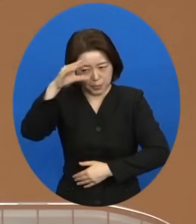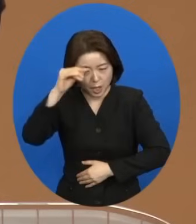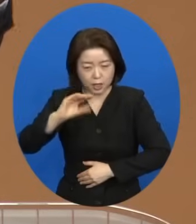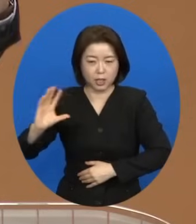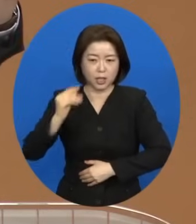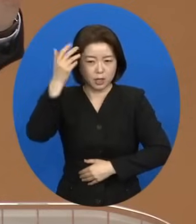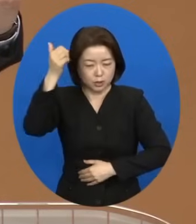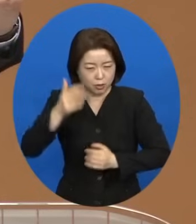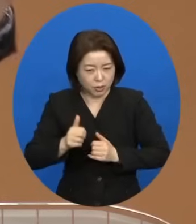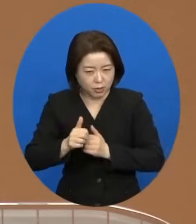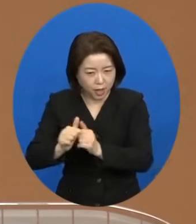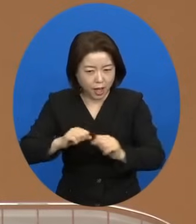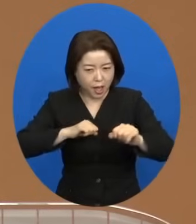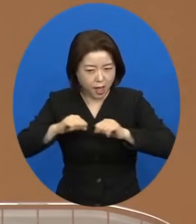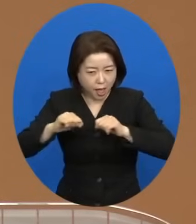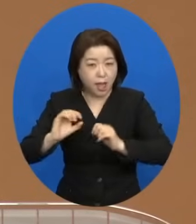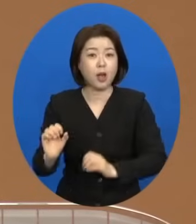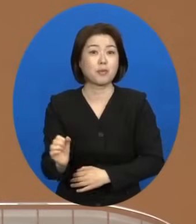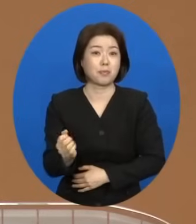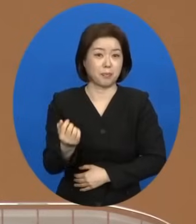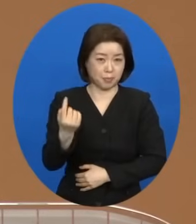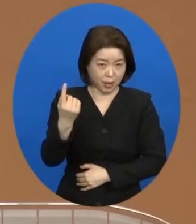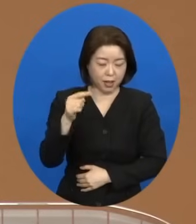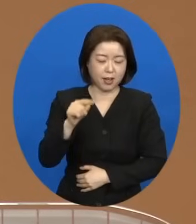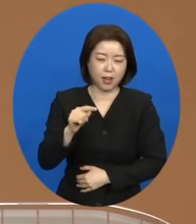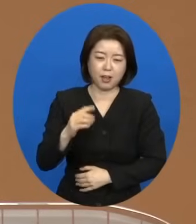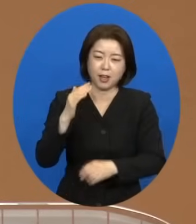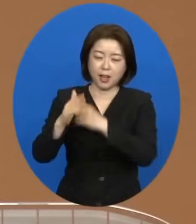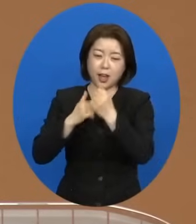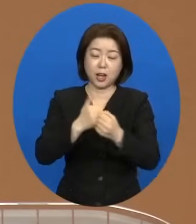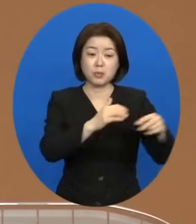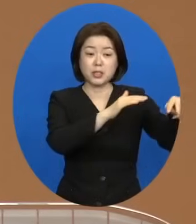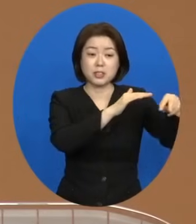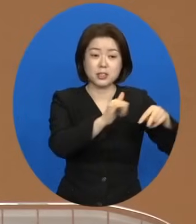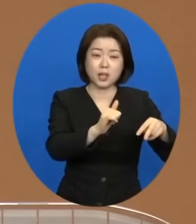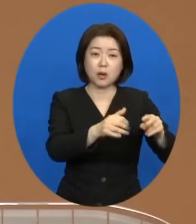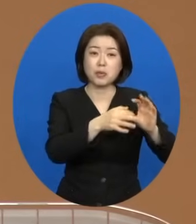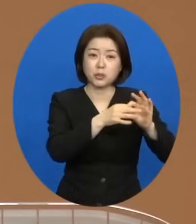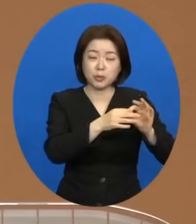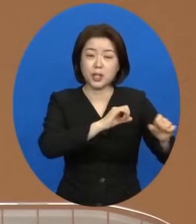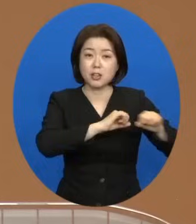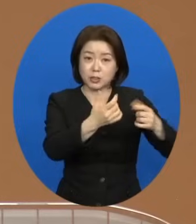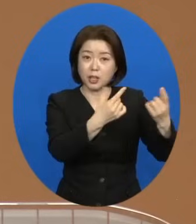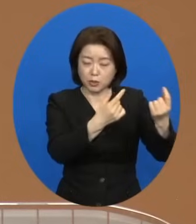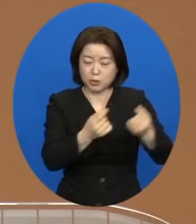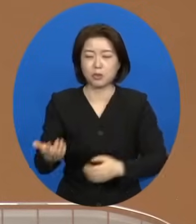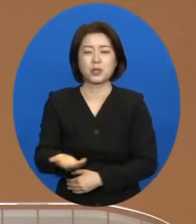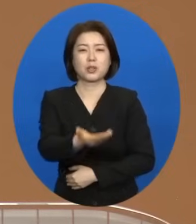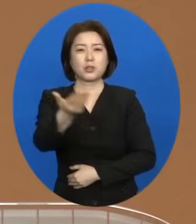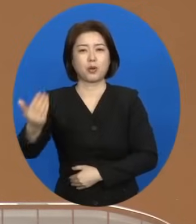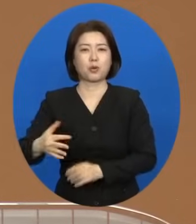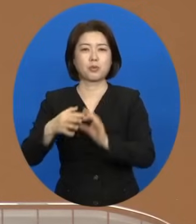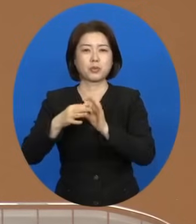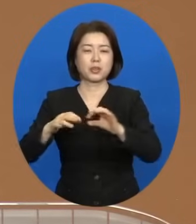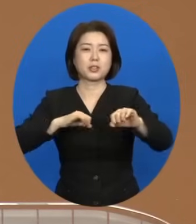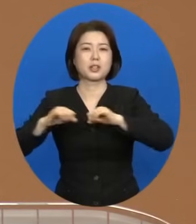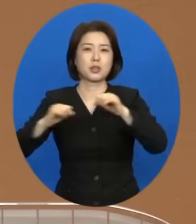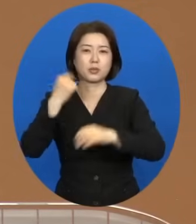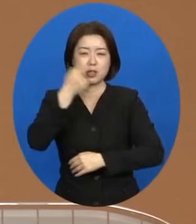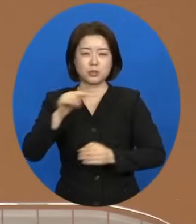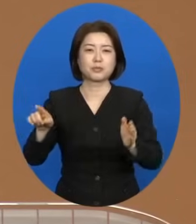따라 행함으로 말미암아 하나님께서 사무엘을 통해 역사하신 것처럼 여러분들 통해서도 그렇게 역사하실 줄